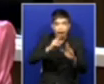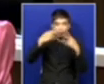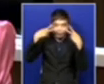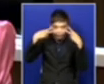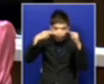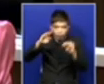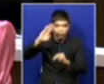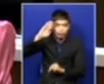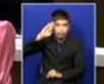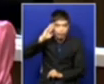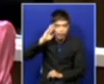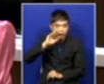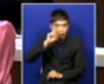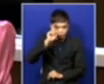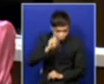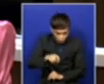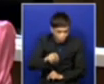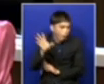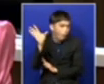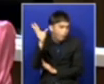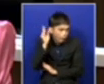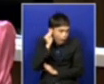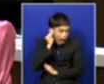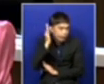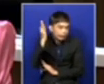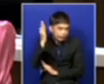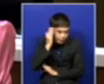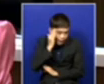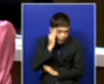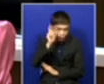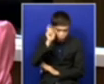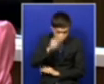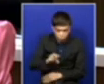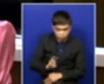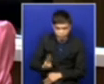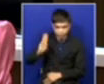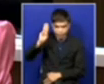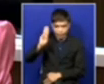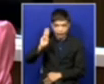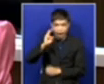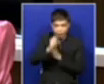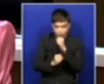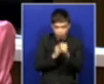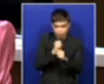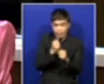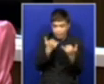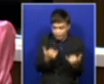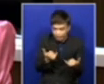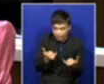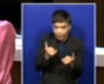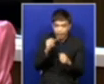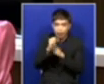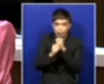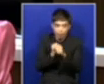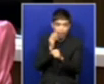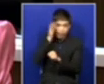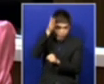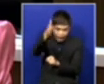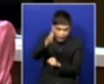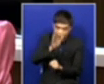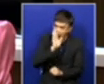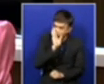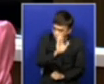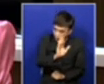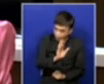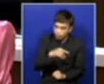มีภารกิจแต่ท่านฟังไว้นะครับว่าท่านต้องให้สัญญากับพี่น้องประชาชนครับว่าภายในสิ้นปีนี้หรือปีหน้าห้ามรีดภาษีประชาชนที่ไปลง